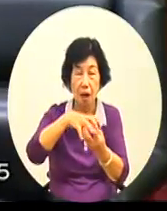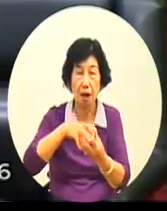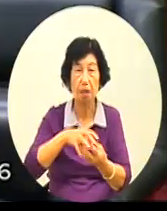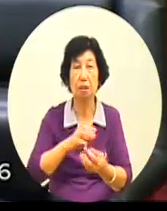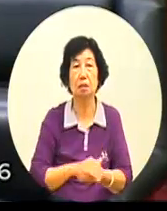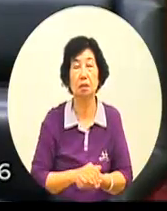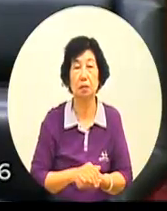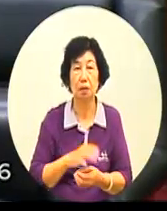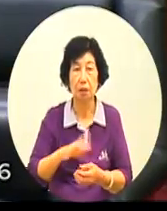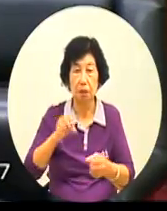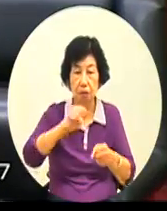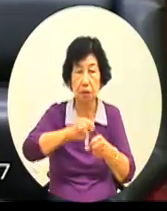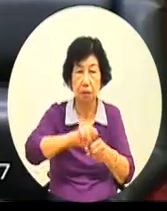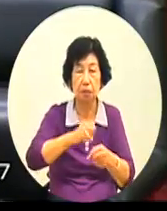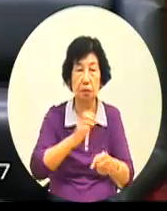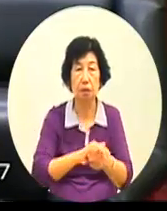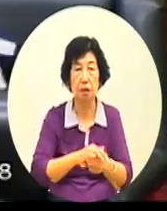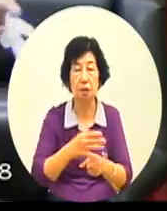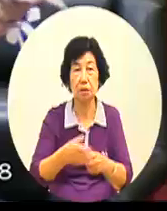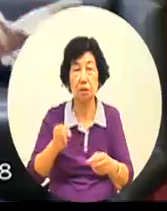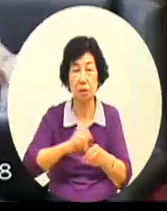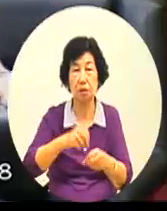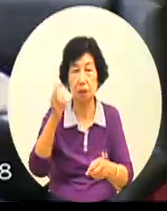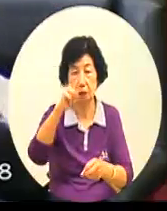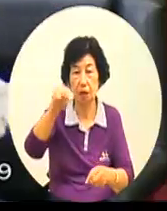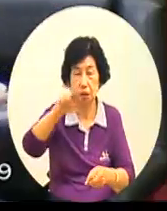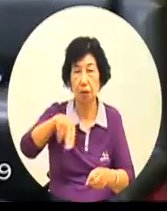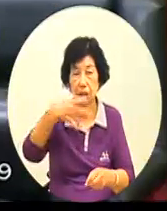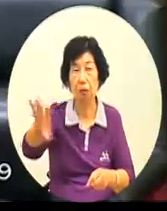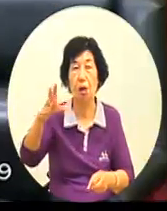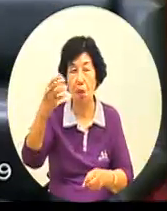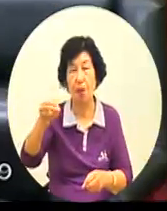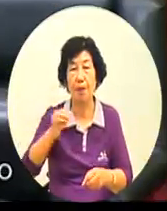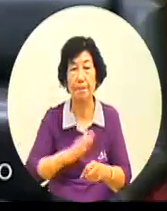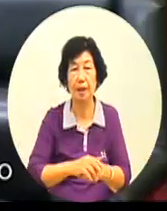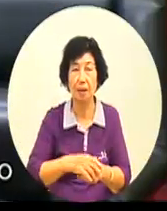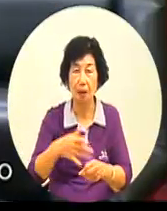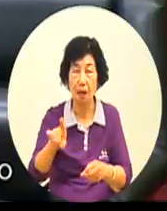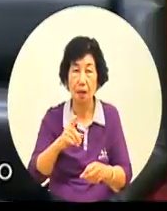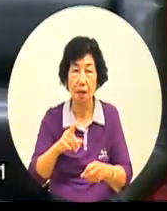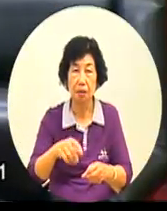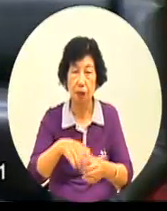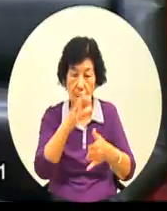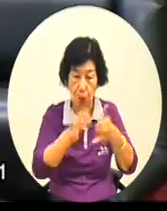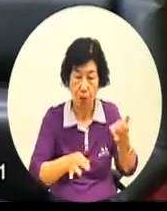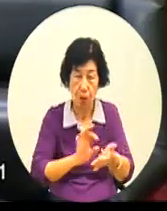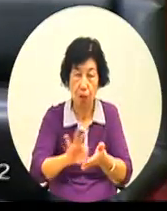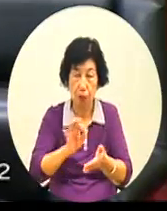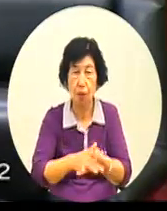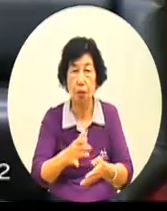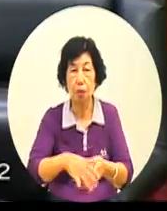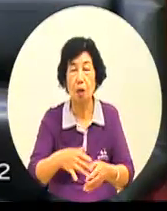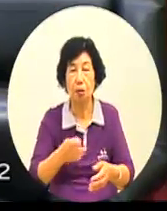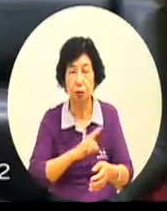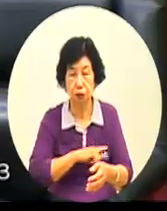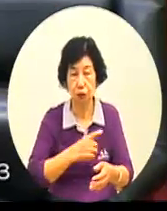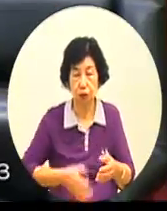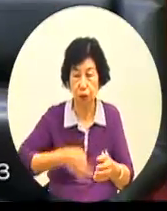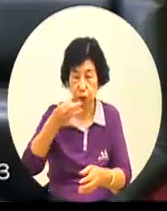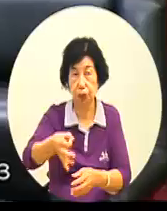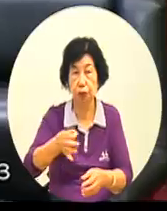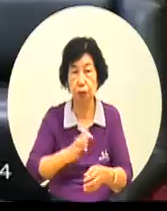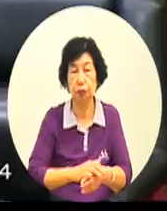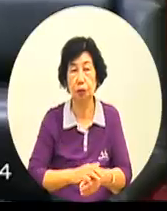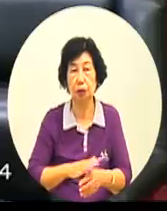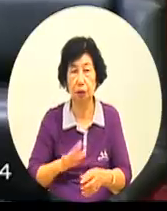增加明年要增加到2000多万。你们说使用者付费，这个上中央没有办法去补助，我们为什么不能补